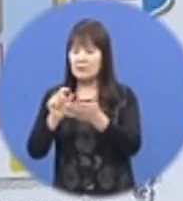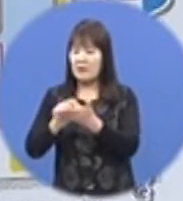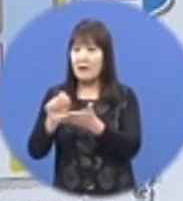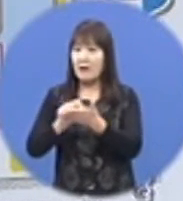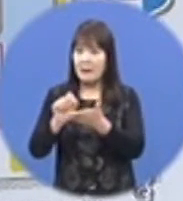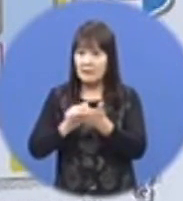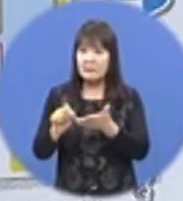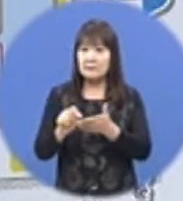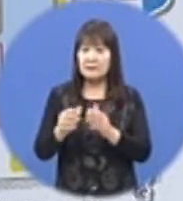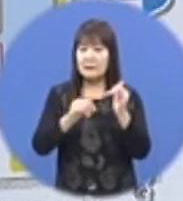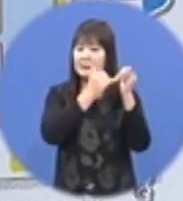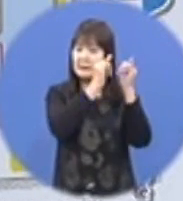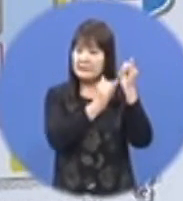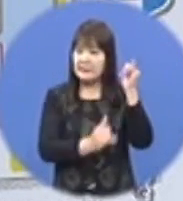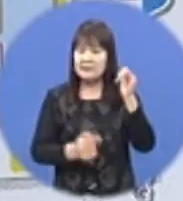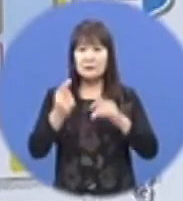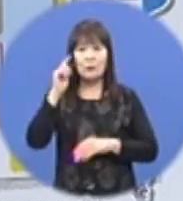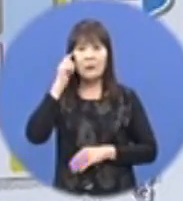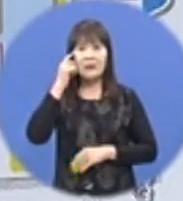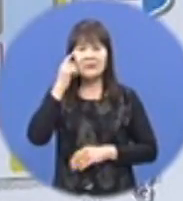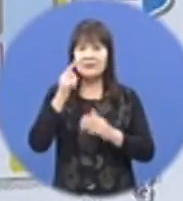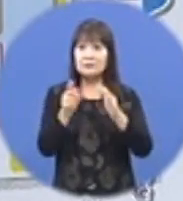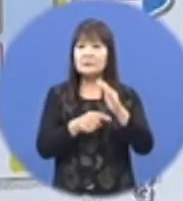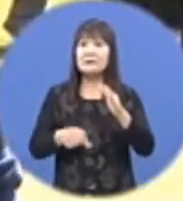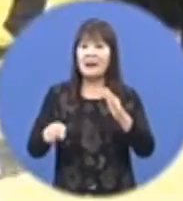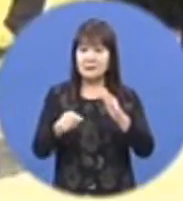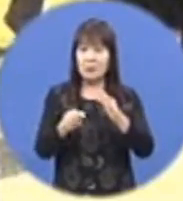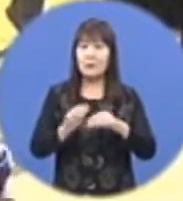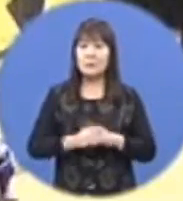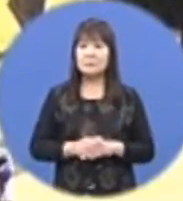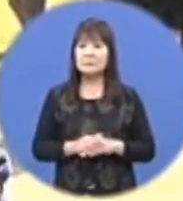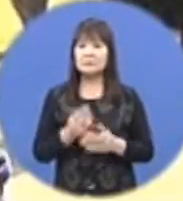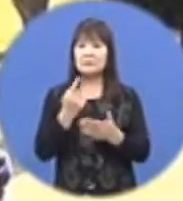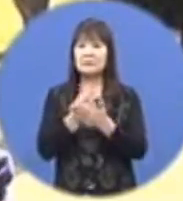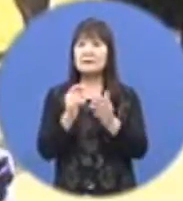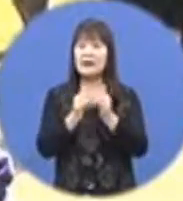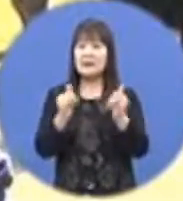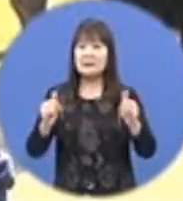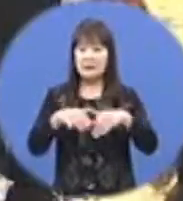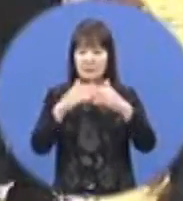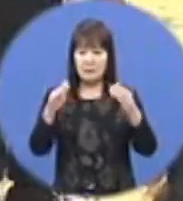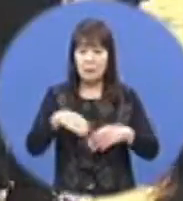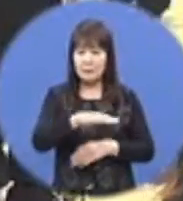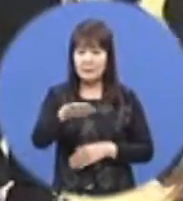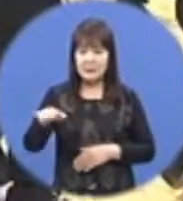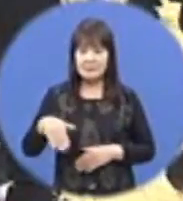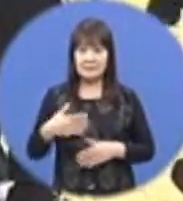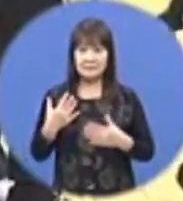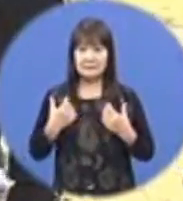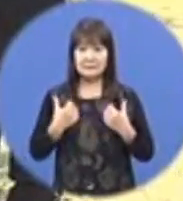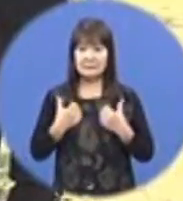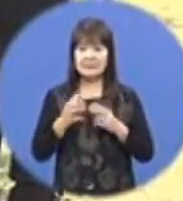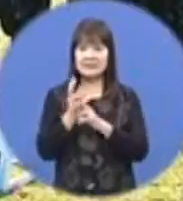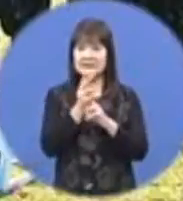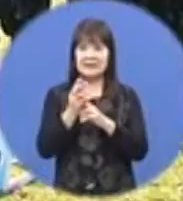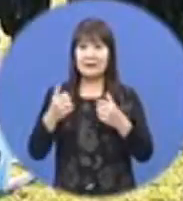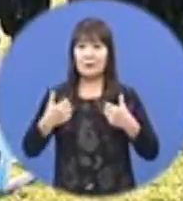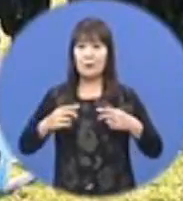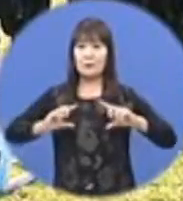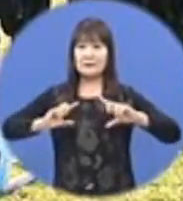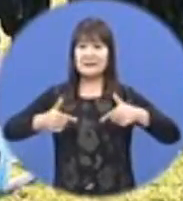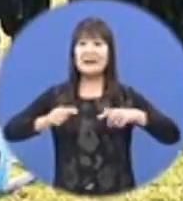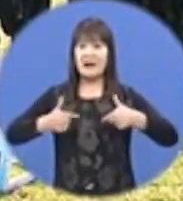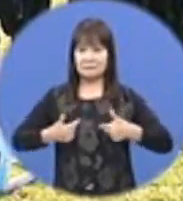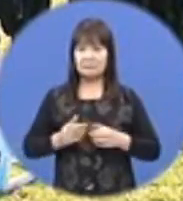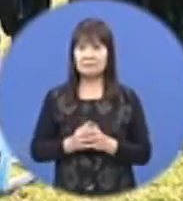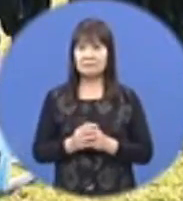内を巡る歴史を感じられるイベントになっております。参加者の方は全員忍者衣装を着用しており、今日の和歌山